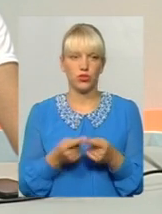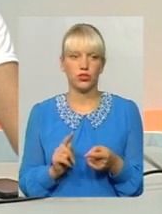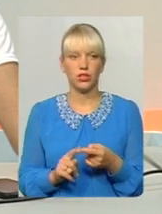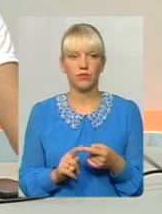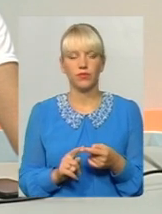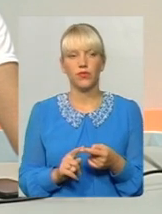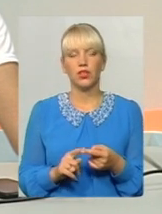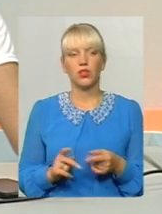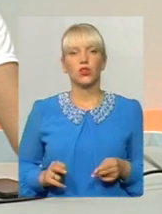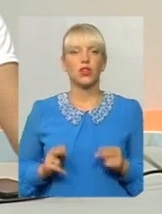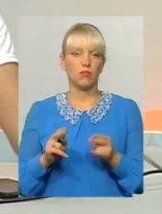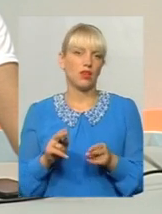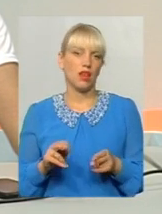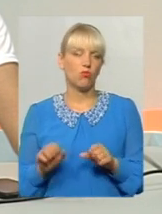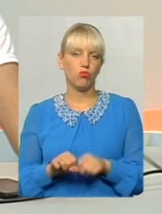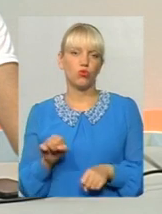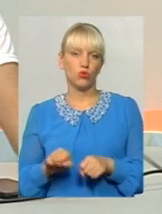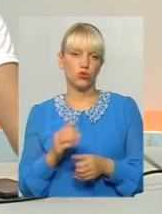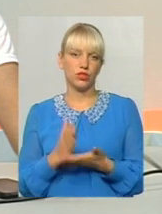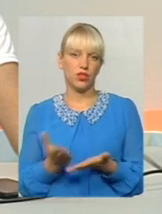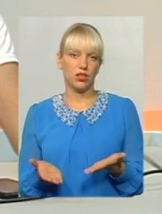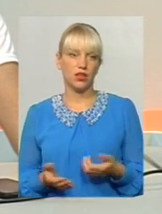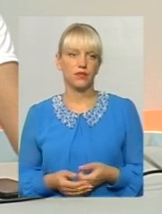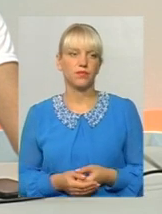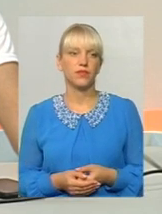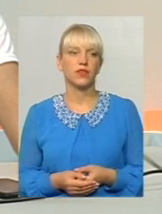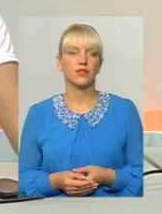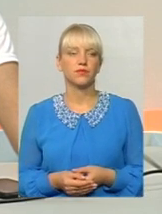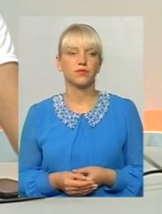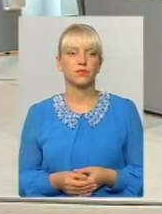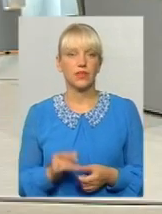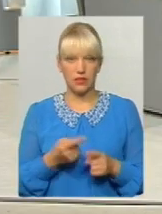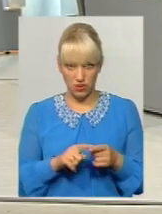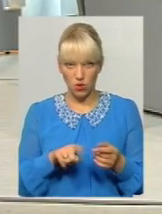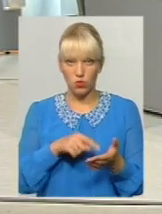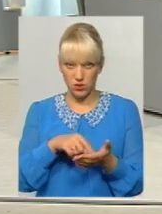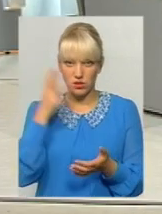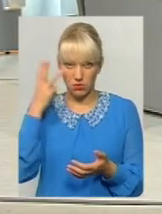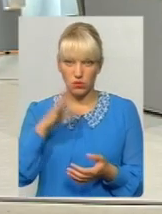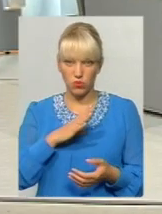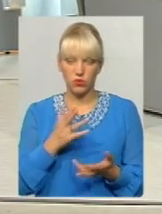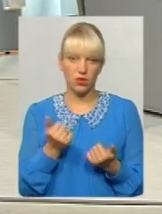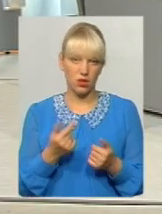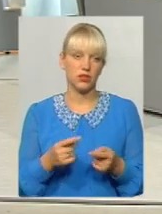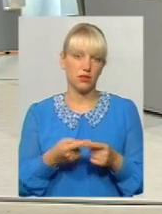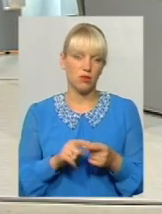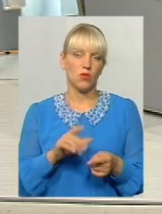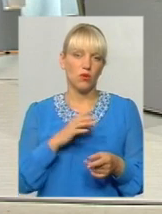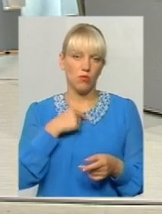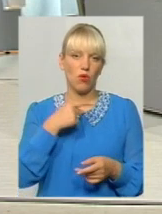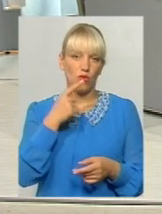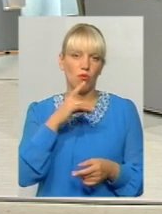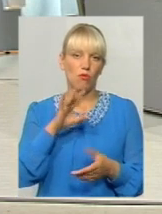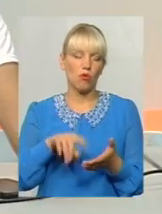кримінальних правопорушень, щоб використати автомобіль та просто викинути його і далі. Це в місті Хмельницькому було? Це в місті Хмельницькому, саме в місті Хмельницькому зараз говоримо.